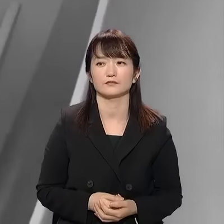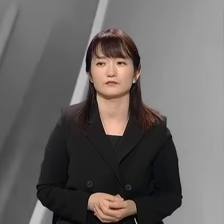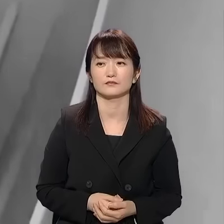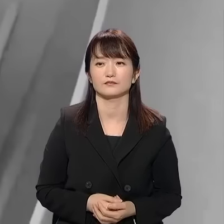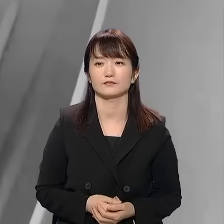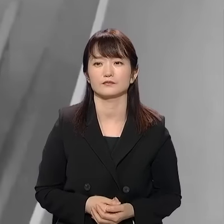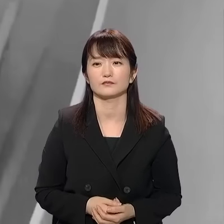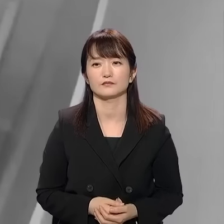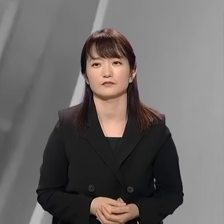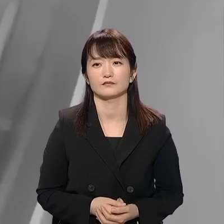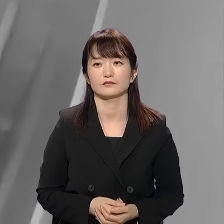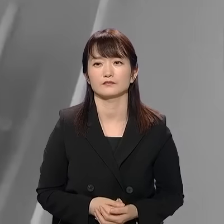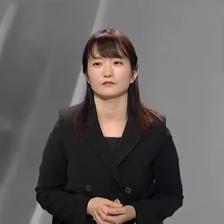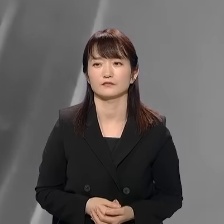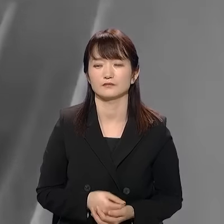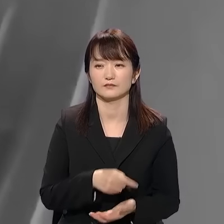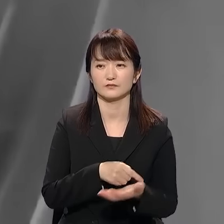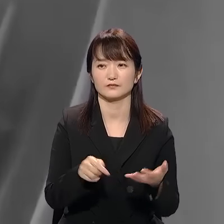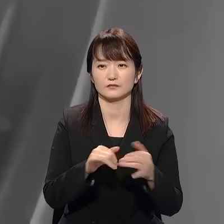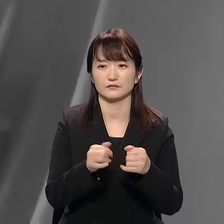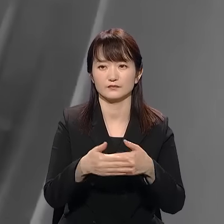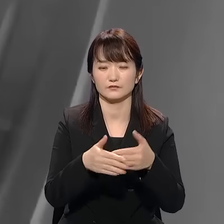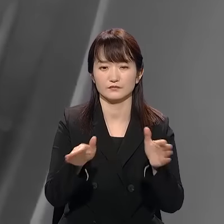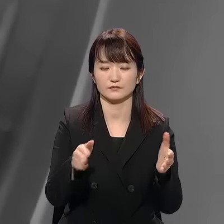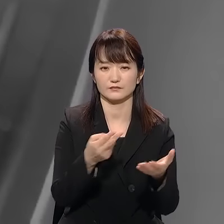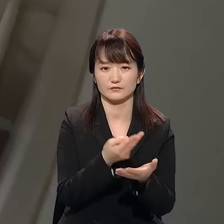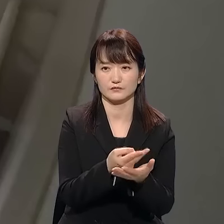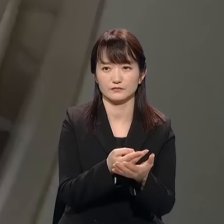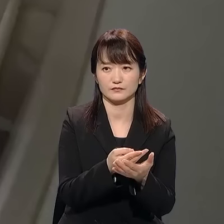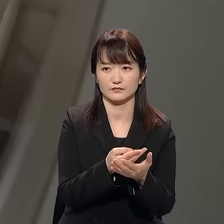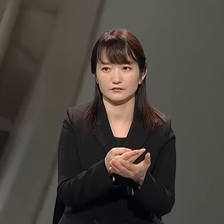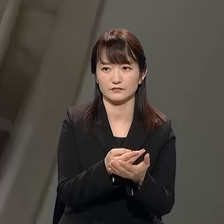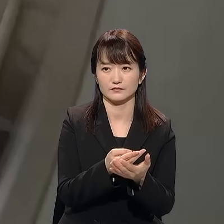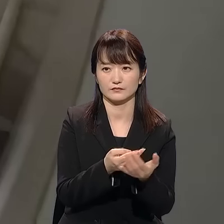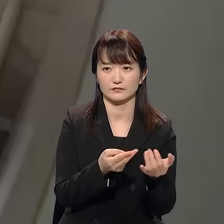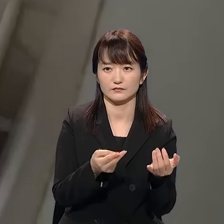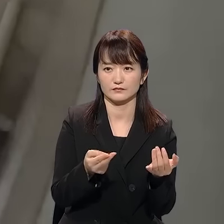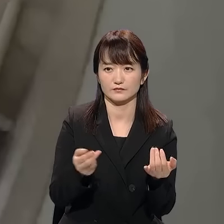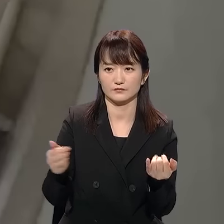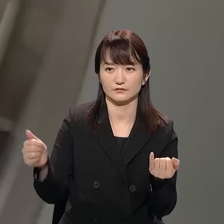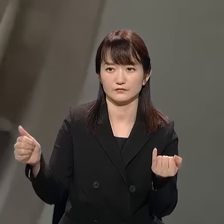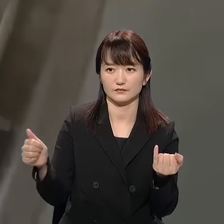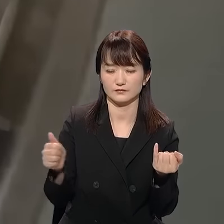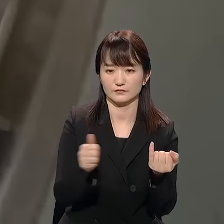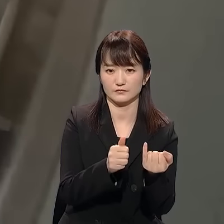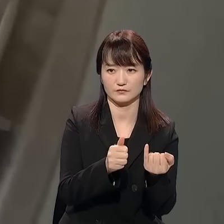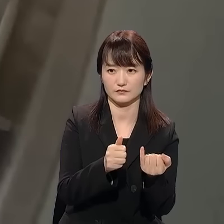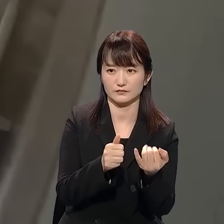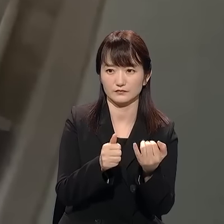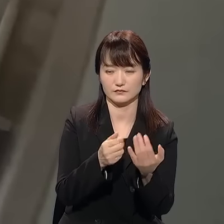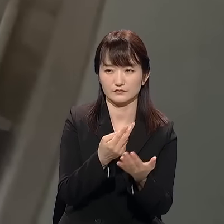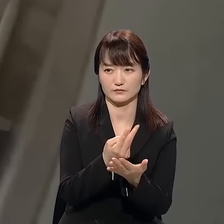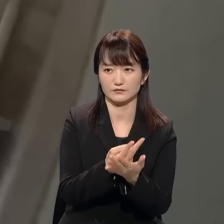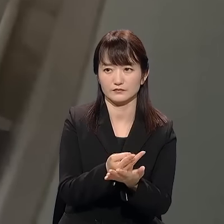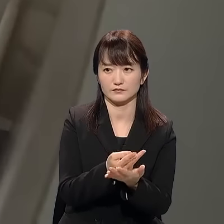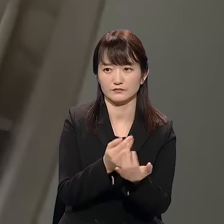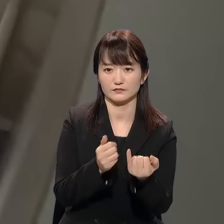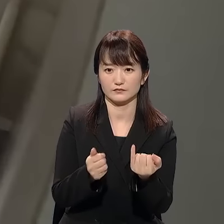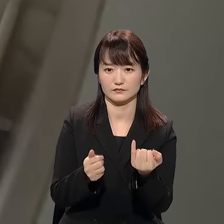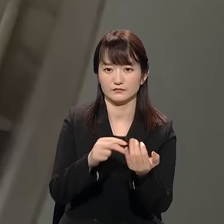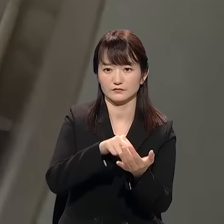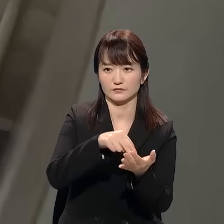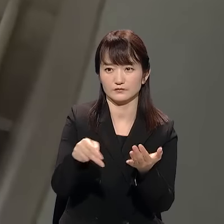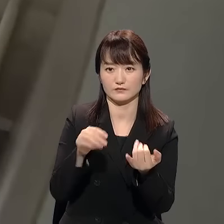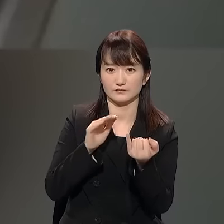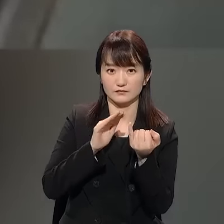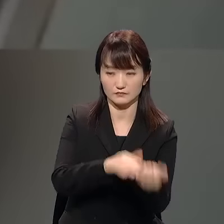드리겠습니다네 피해자의 병실에 들어온 보호사가이 침대에서 내려오려고 하는 피해자의 목을 이렇게 미칩니다 또 팔을